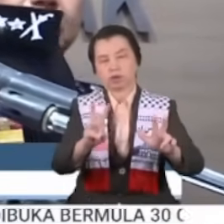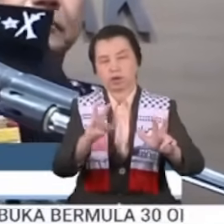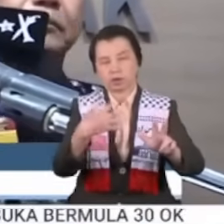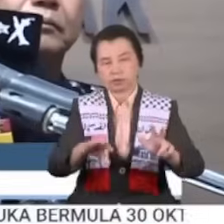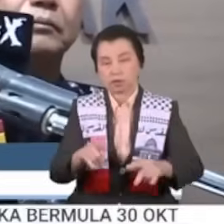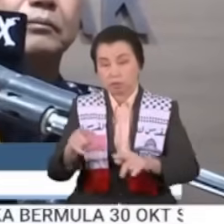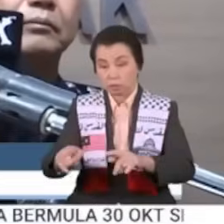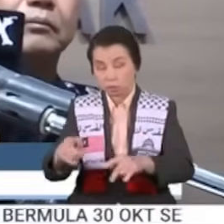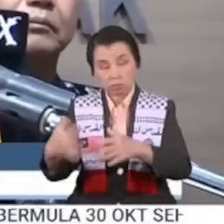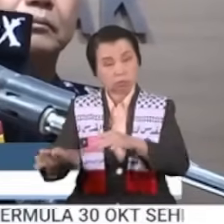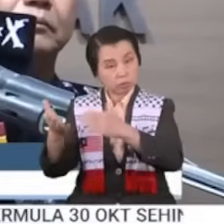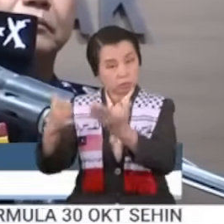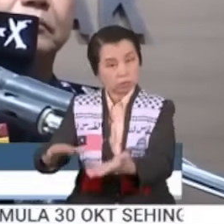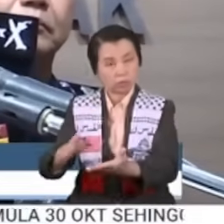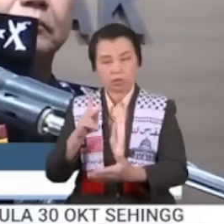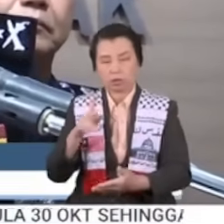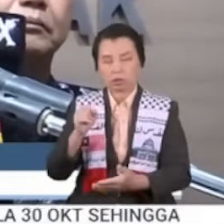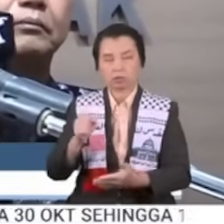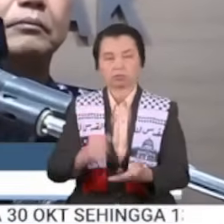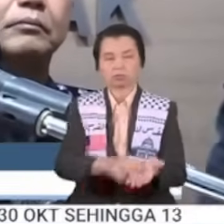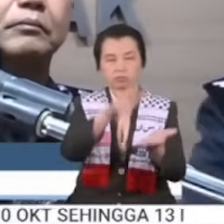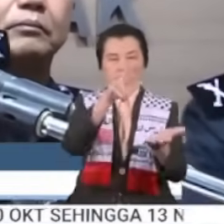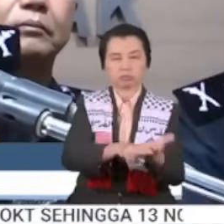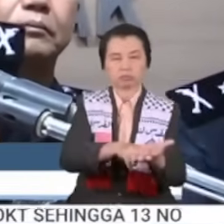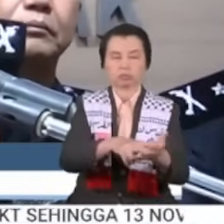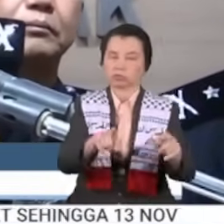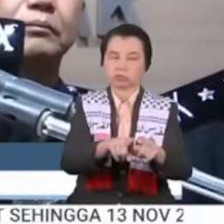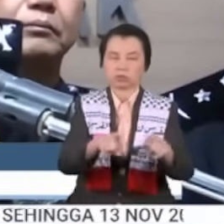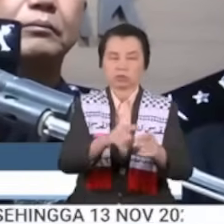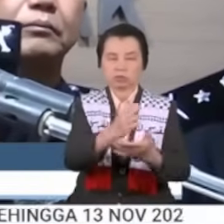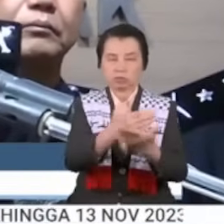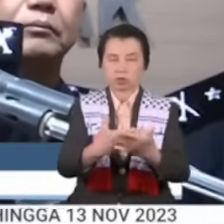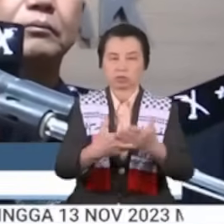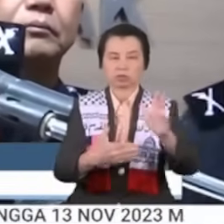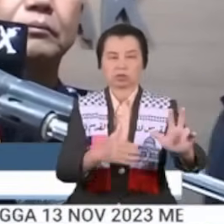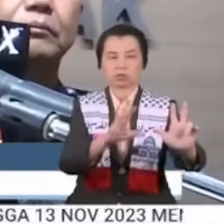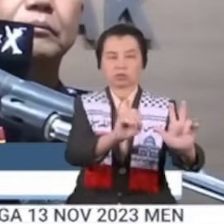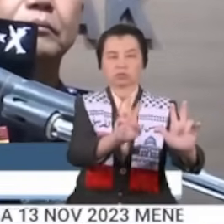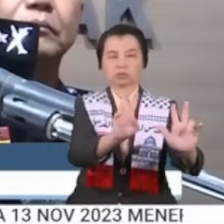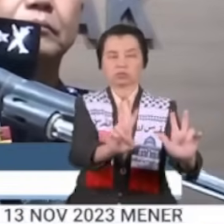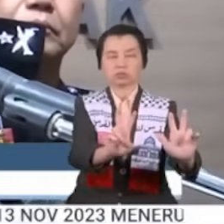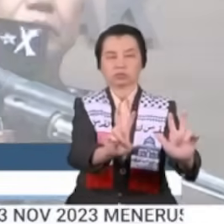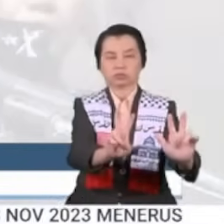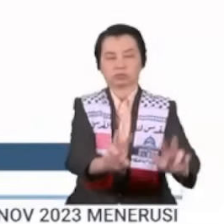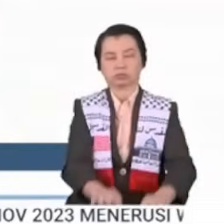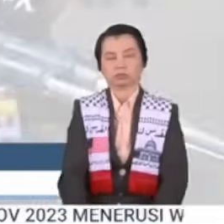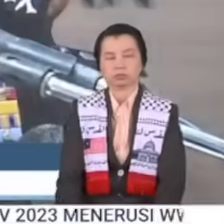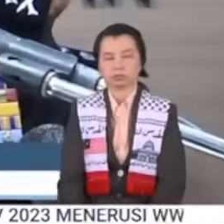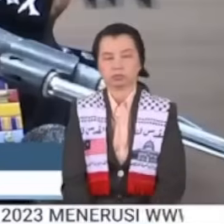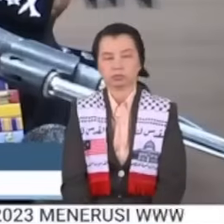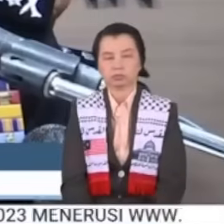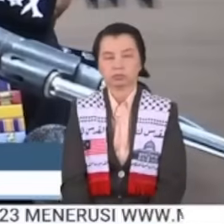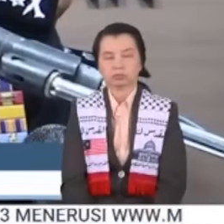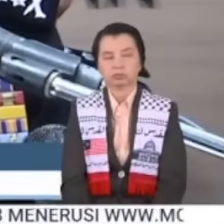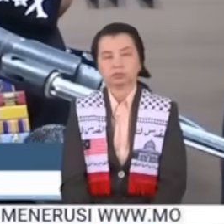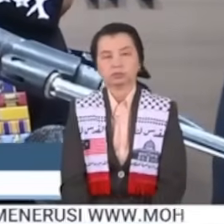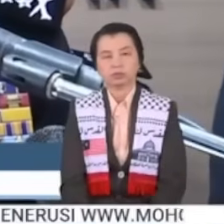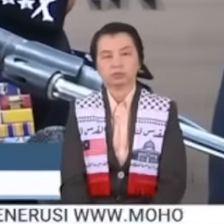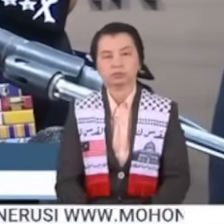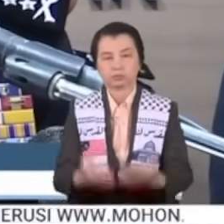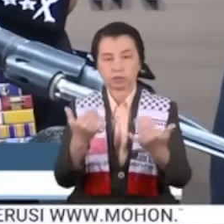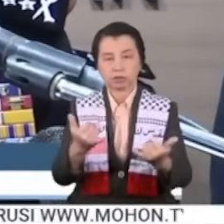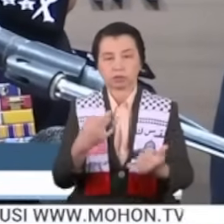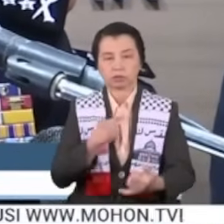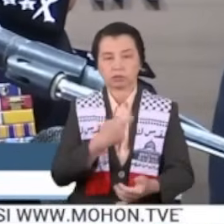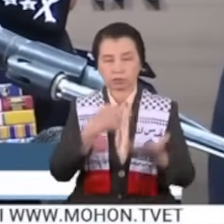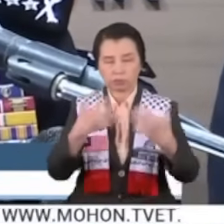setelah mangsa meninggal dunia kes telah diklasifikasi semula di bawah seksyen 302 kanun keseksaan dan untuk itu sekarang ni